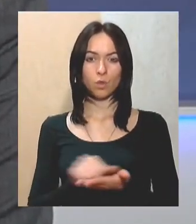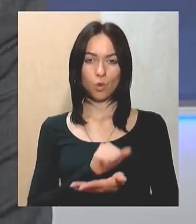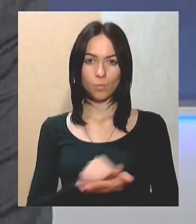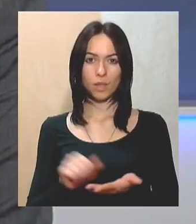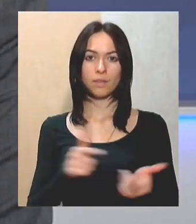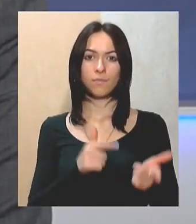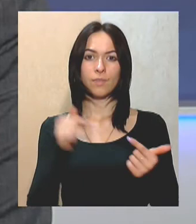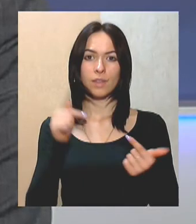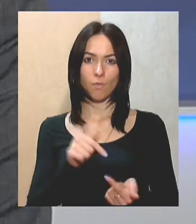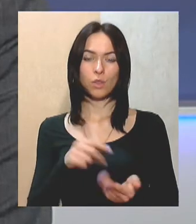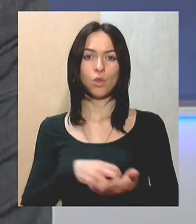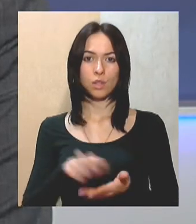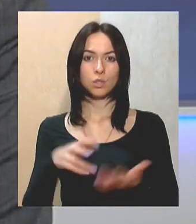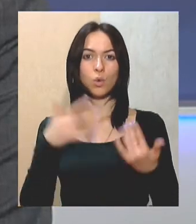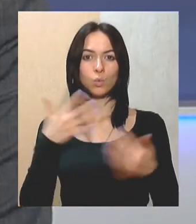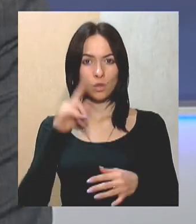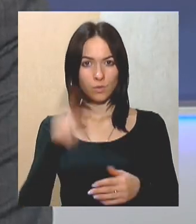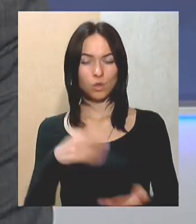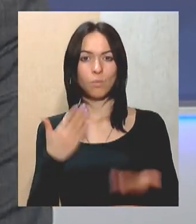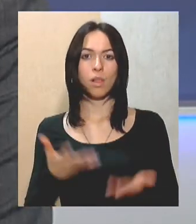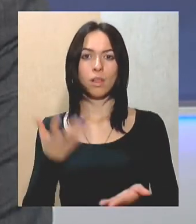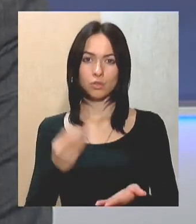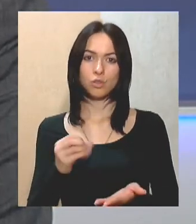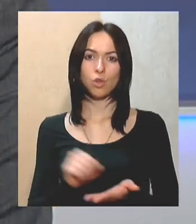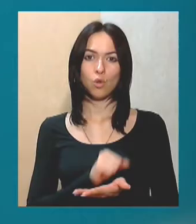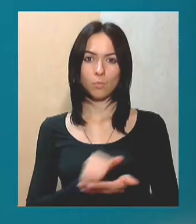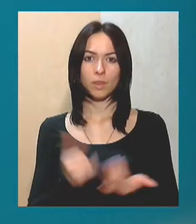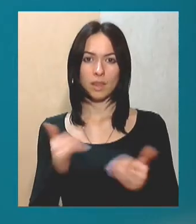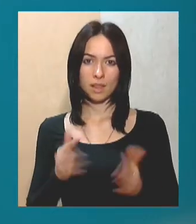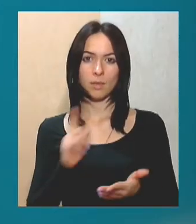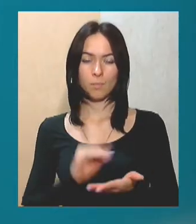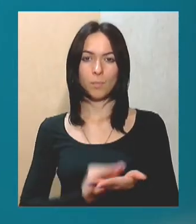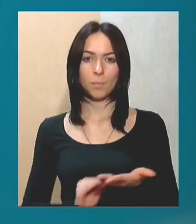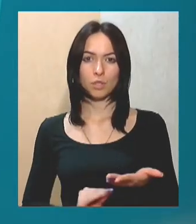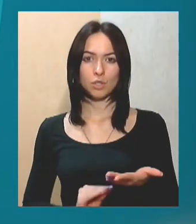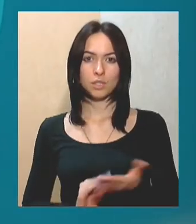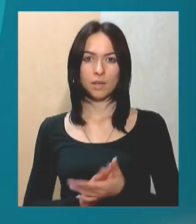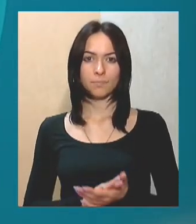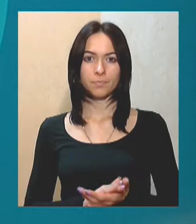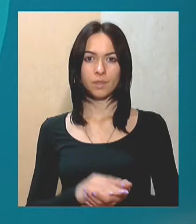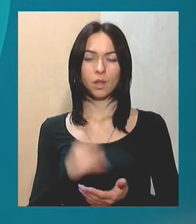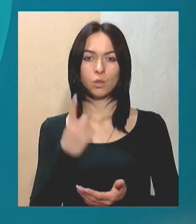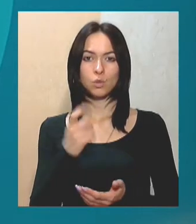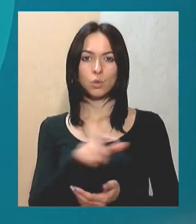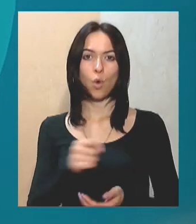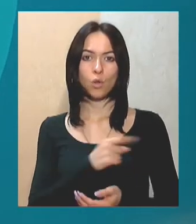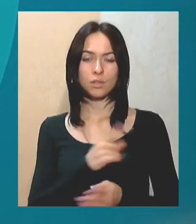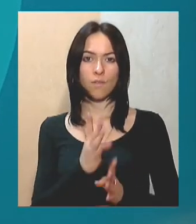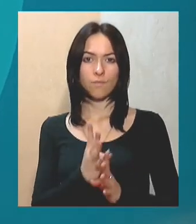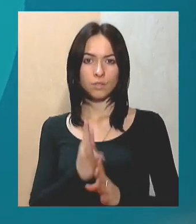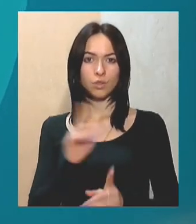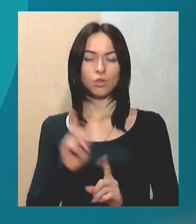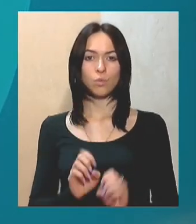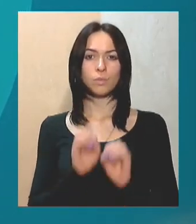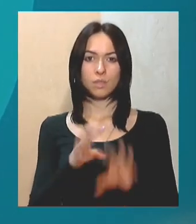листа. Да, вже відомо, але ще документ на даний момент він пишеться. Сотні одеситів вистроїлися у черзі, аби здати кров